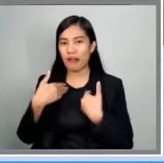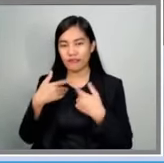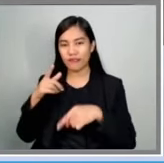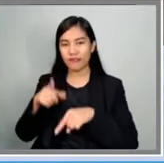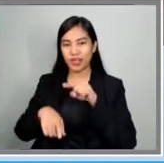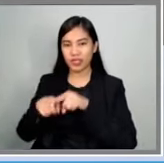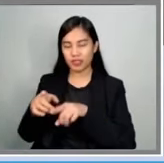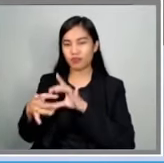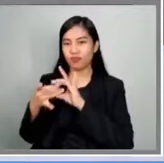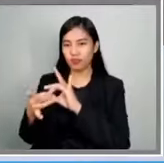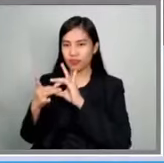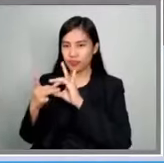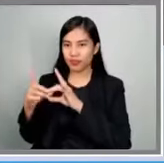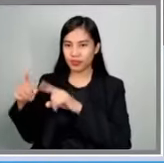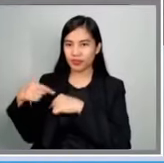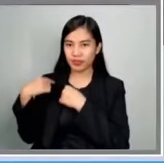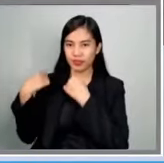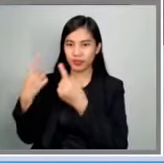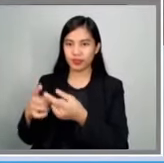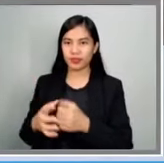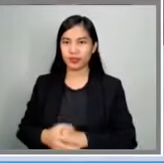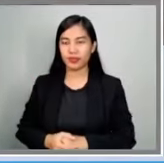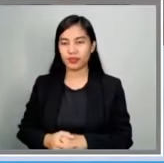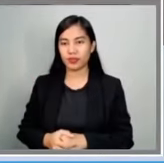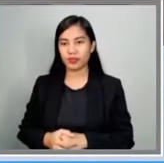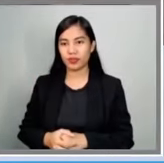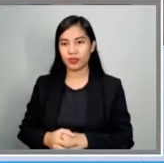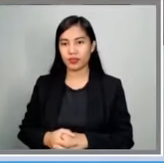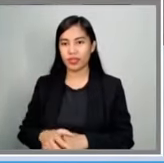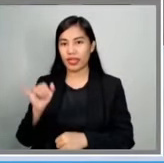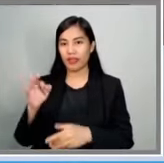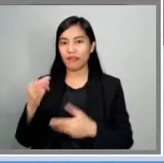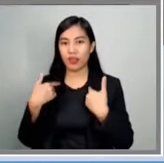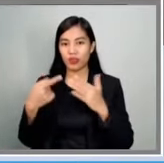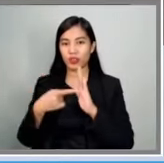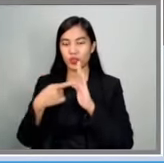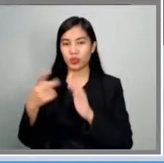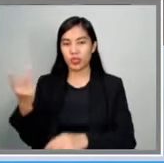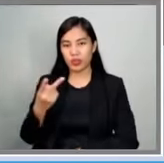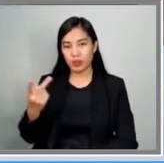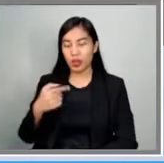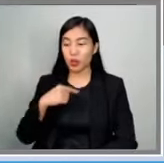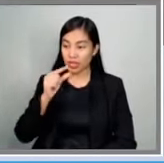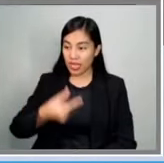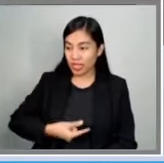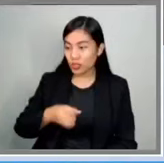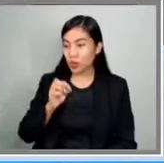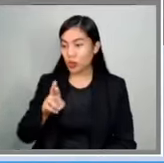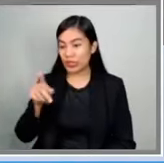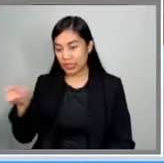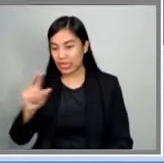nabuo. So, pag may show kaming dalawa, either mag-guest ako or mag-guest siya, masaya kami.